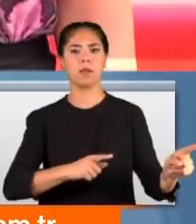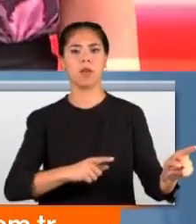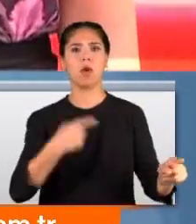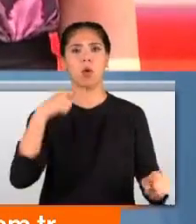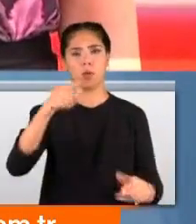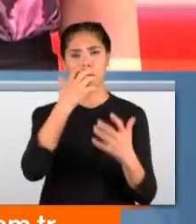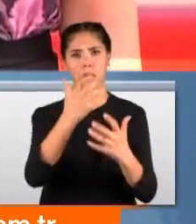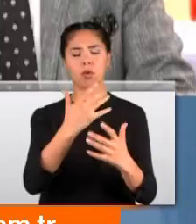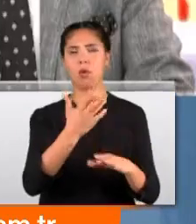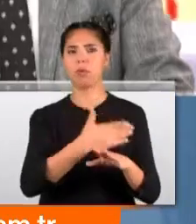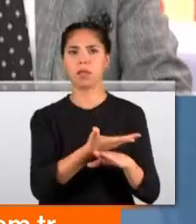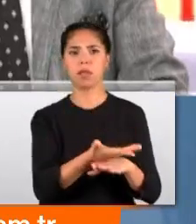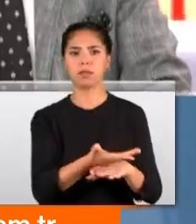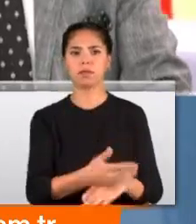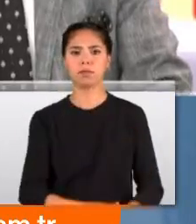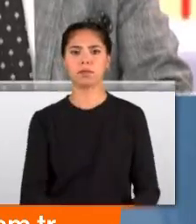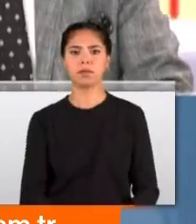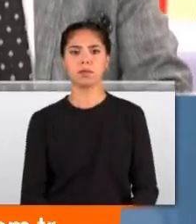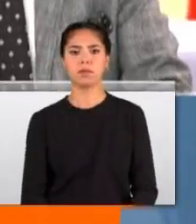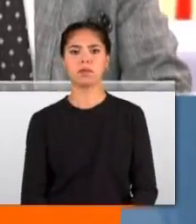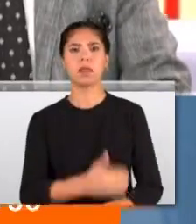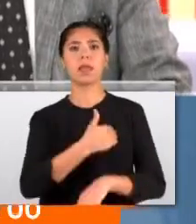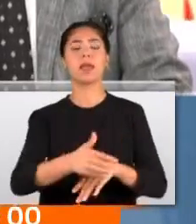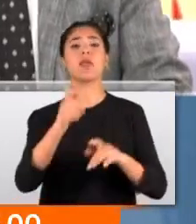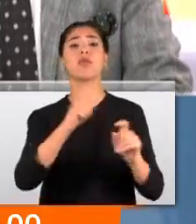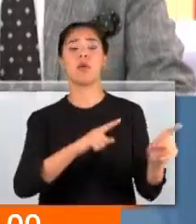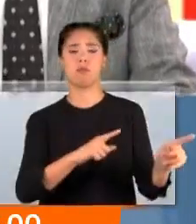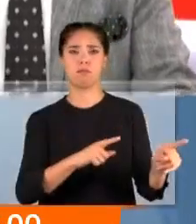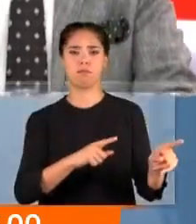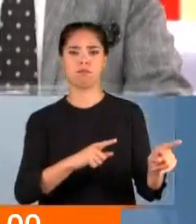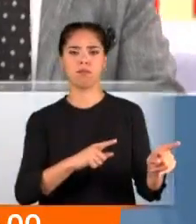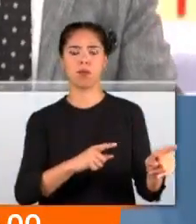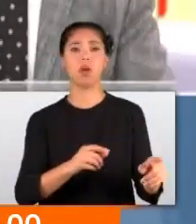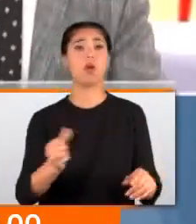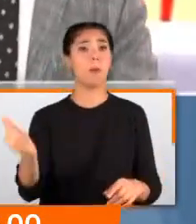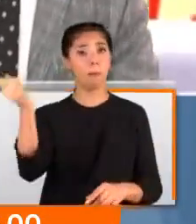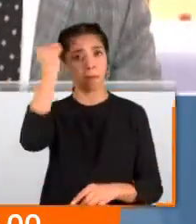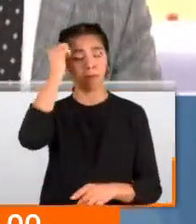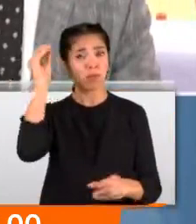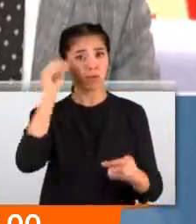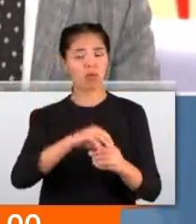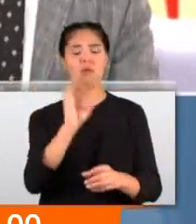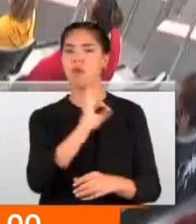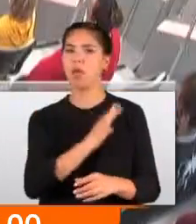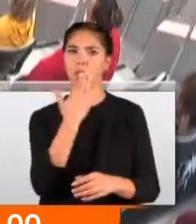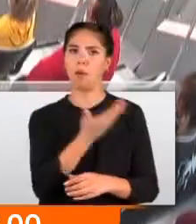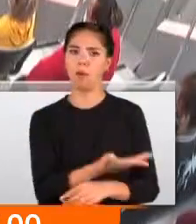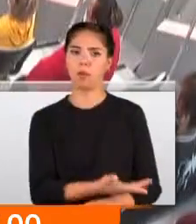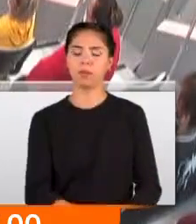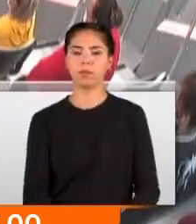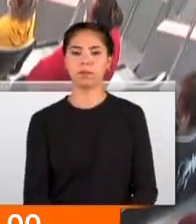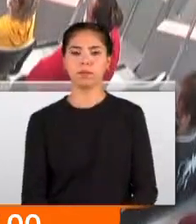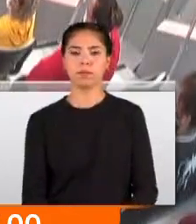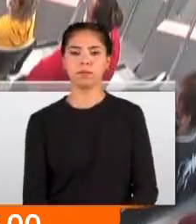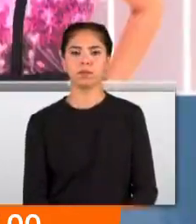bakıyorum. Daha fazla geç kalmayın. Son pişmanlık fayda etmez. Şikayetçi.